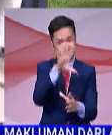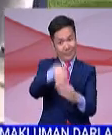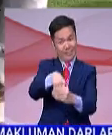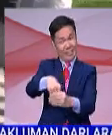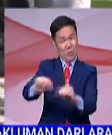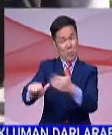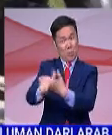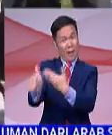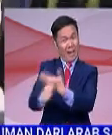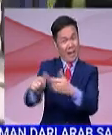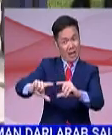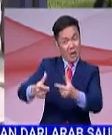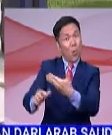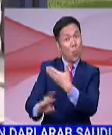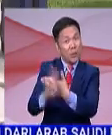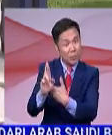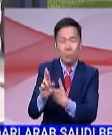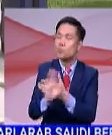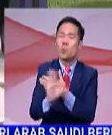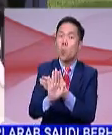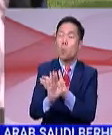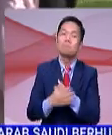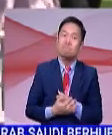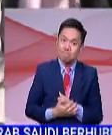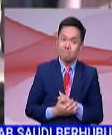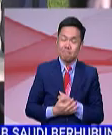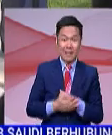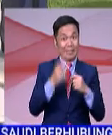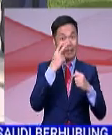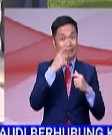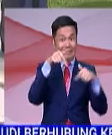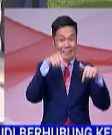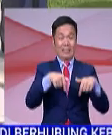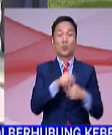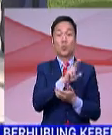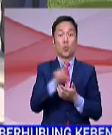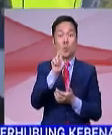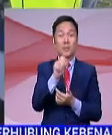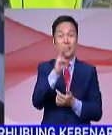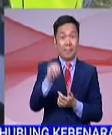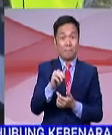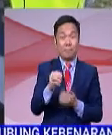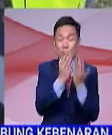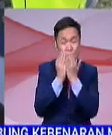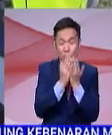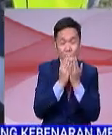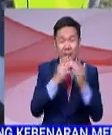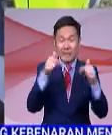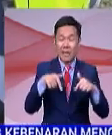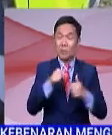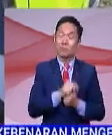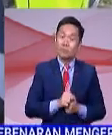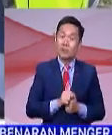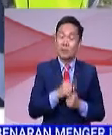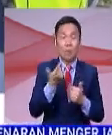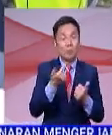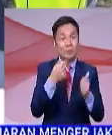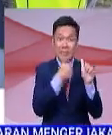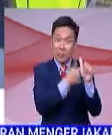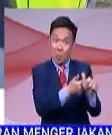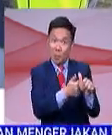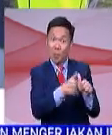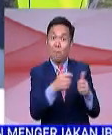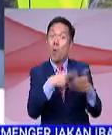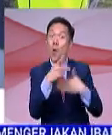berisiko. Seramai 1,979 pelajar USIM yang berada di kampus terlibat dalam program